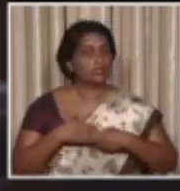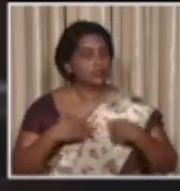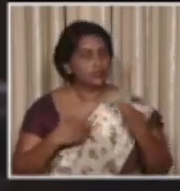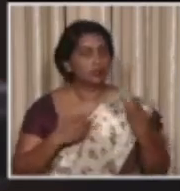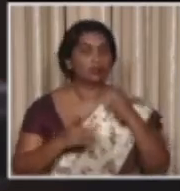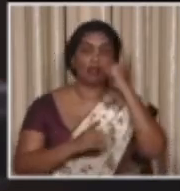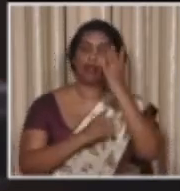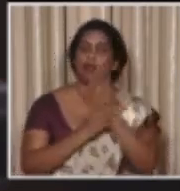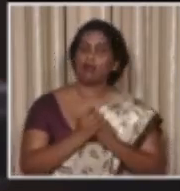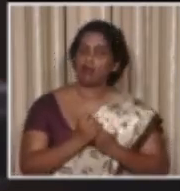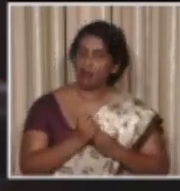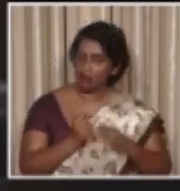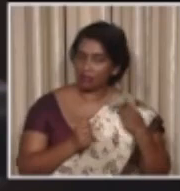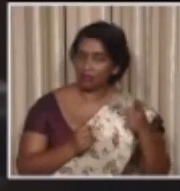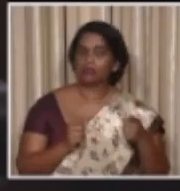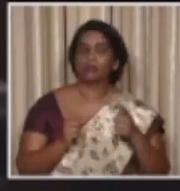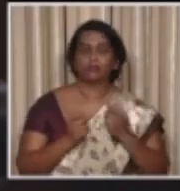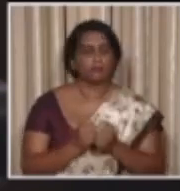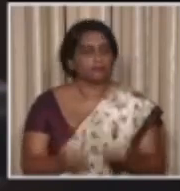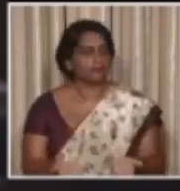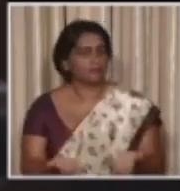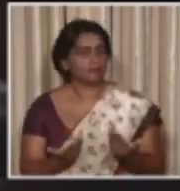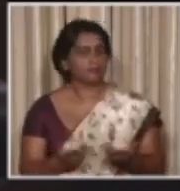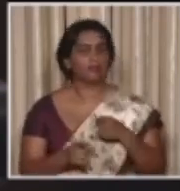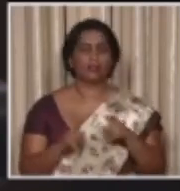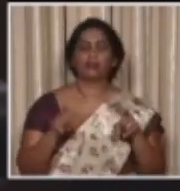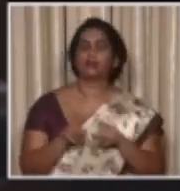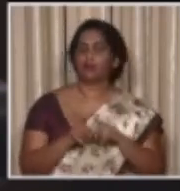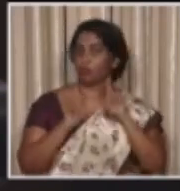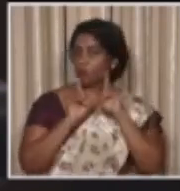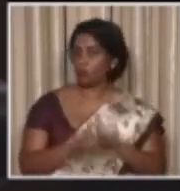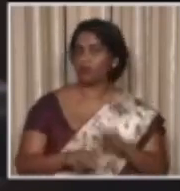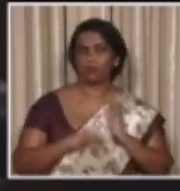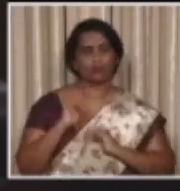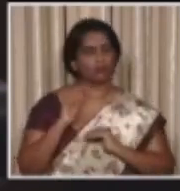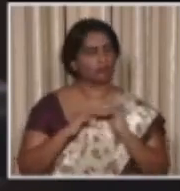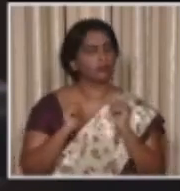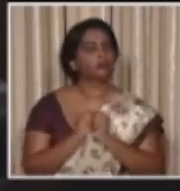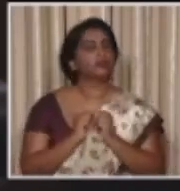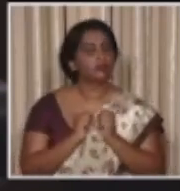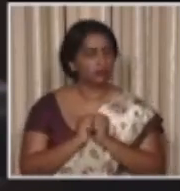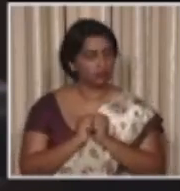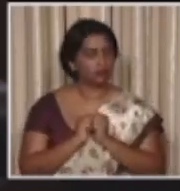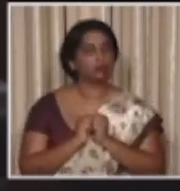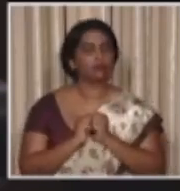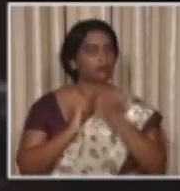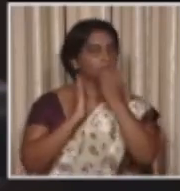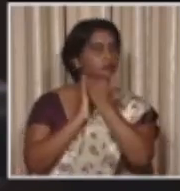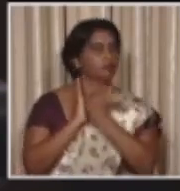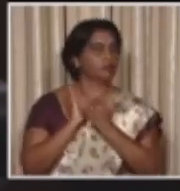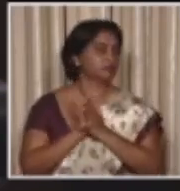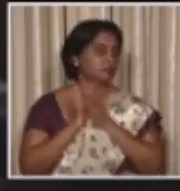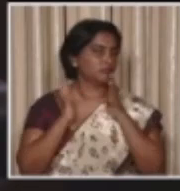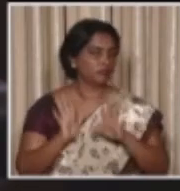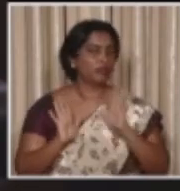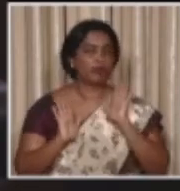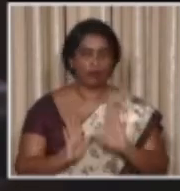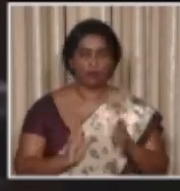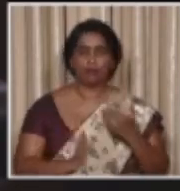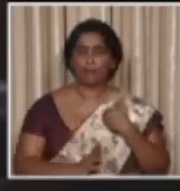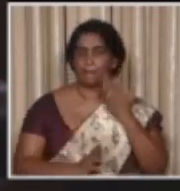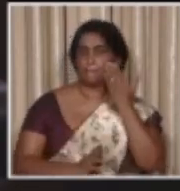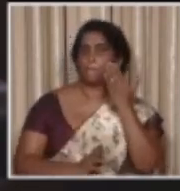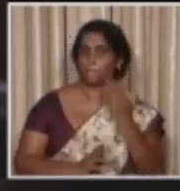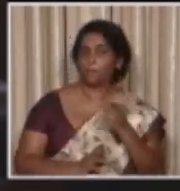மதவாதத்தை தூண்டுகின்ற வேலைகள் ஆரம்பிக்கப்பட்டிருப்பது எங்களுக்கு தெரிவதாக காணப்படுகின்றது. குறிப்பாக நாங்கள்